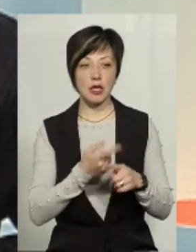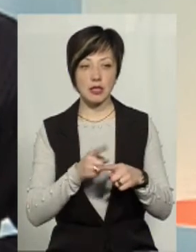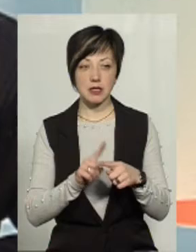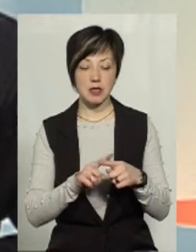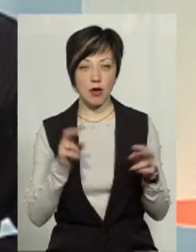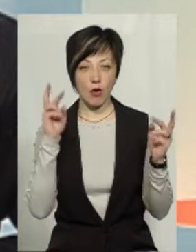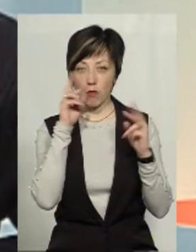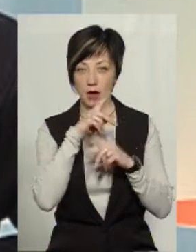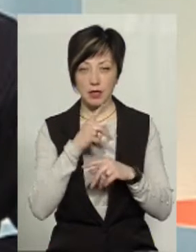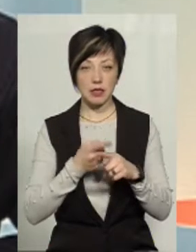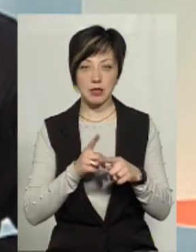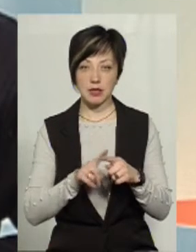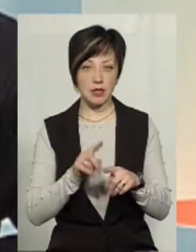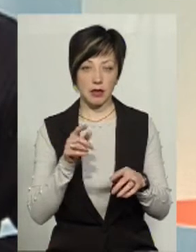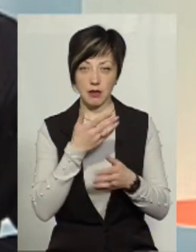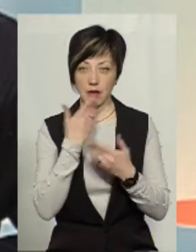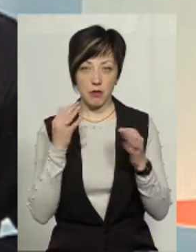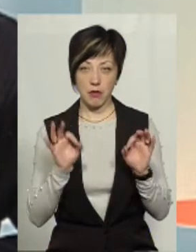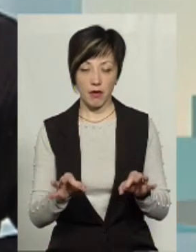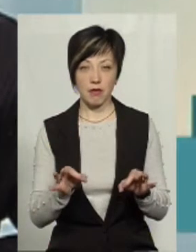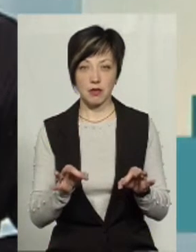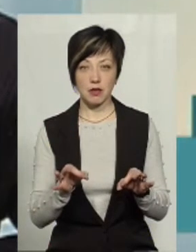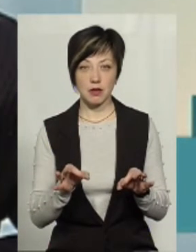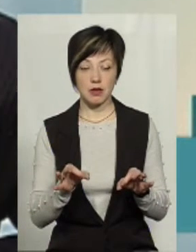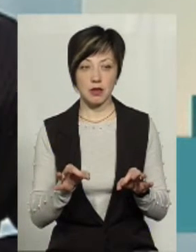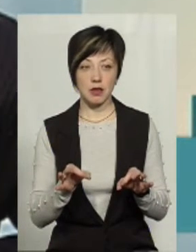це омана і це неправда.